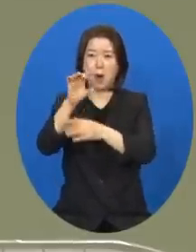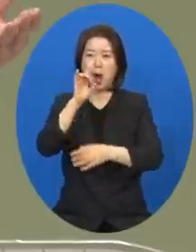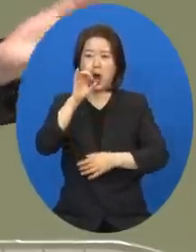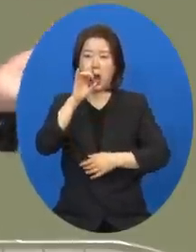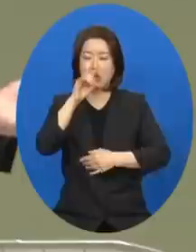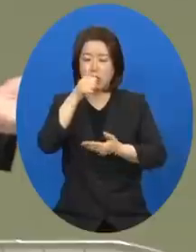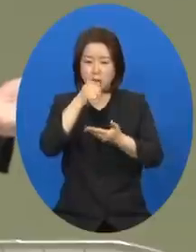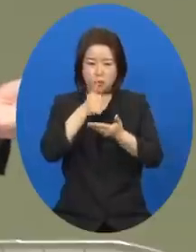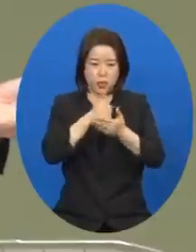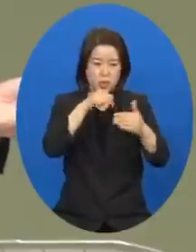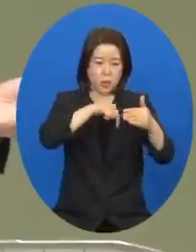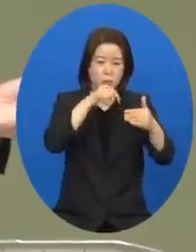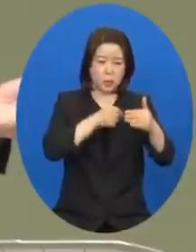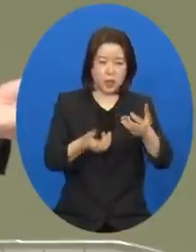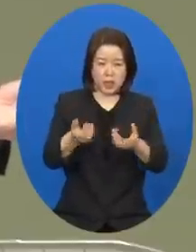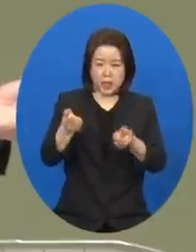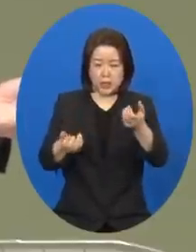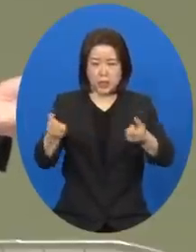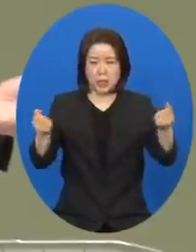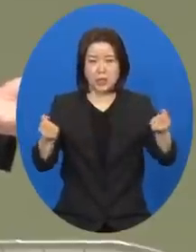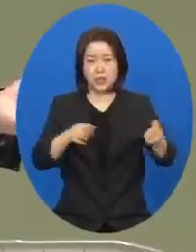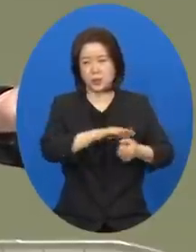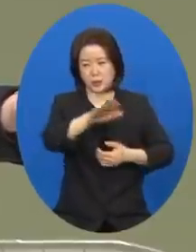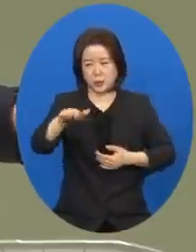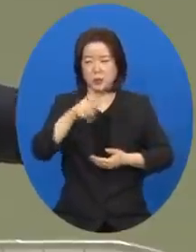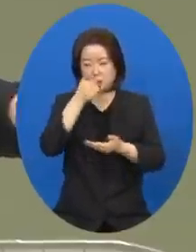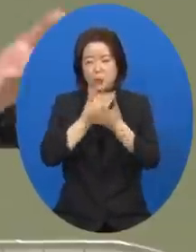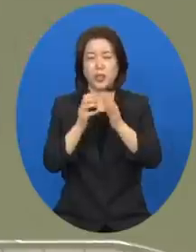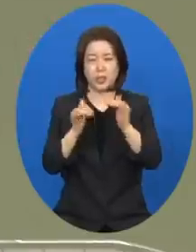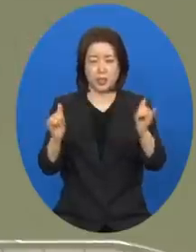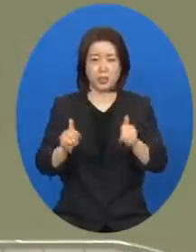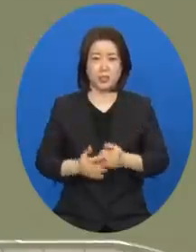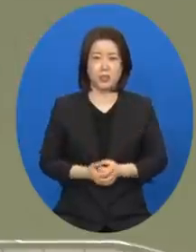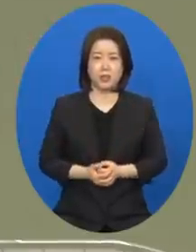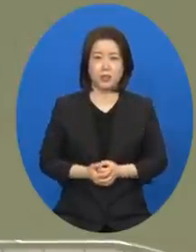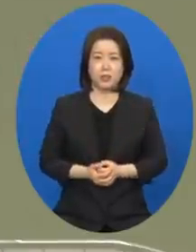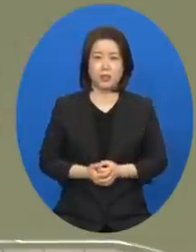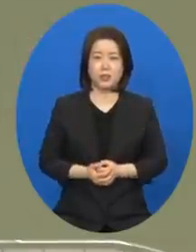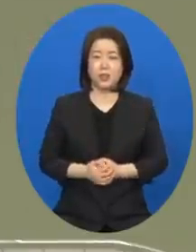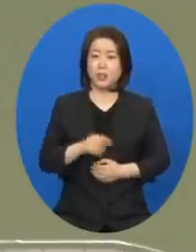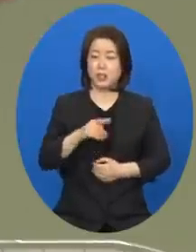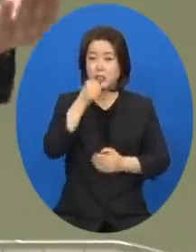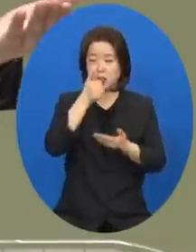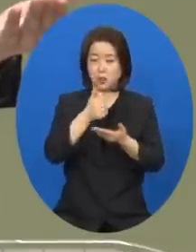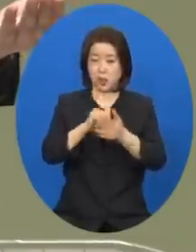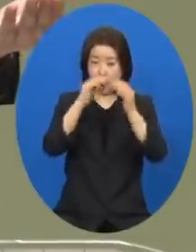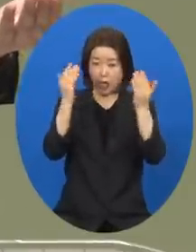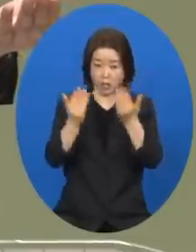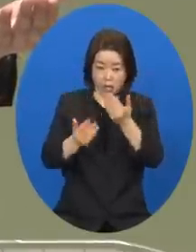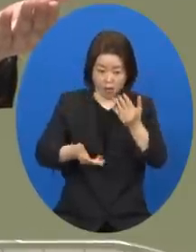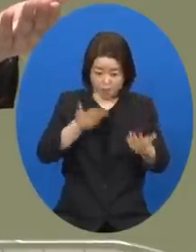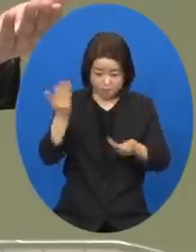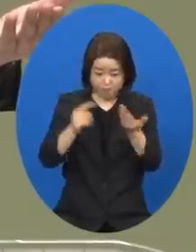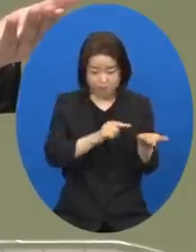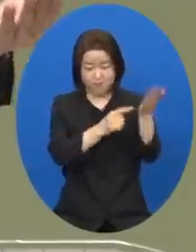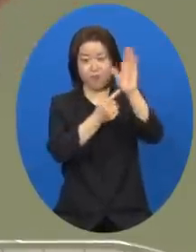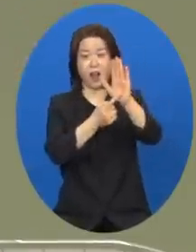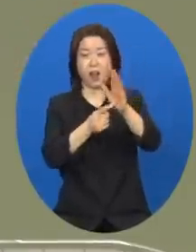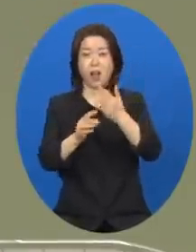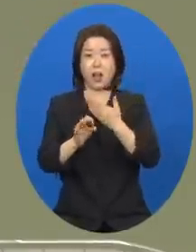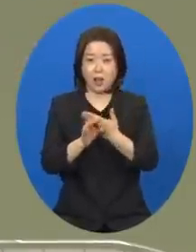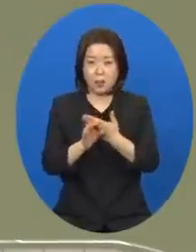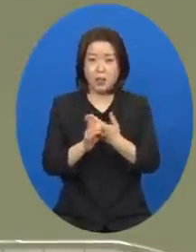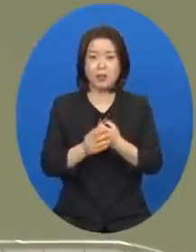다 가지고 있는 사람입니다. 이제 이 죄가 다 드러나는 순간에